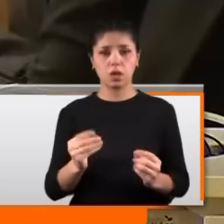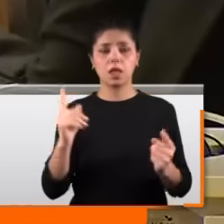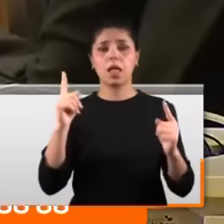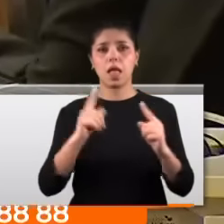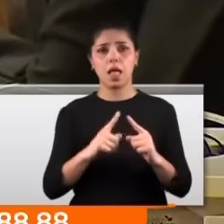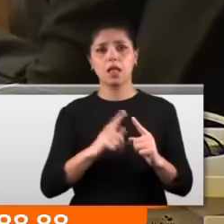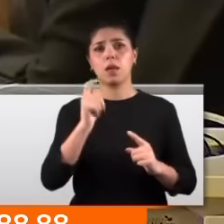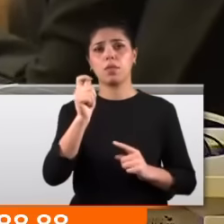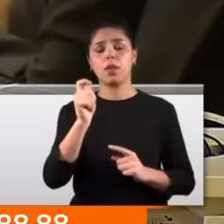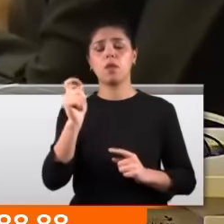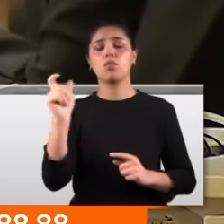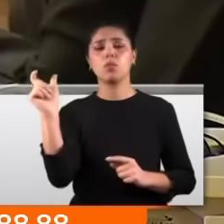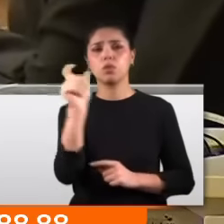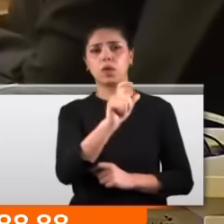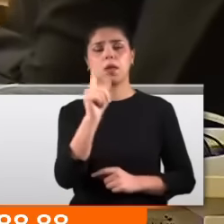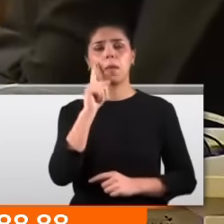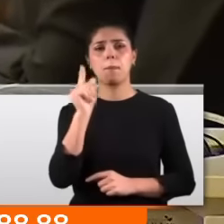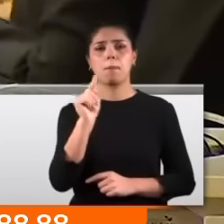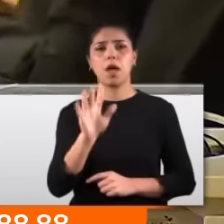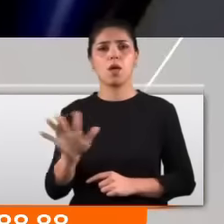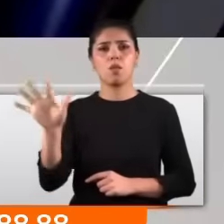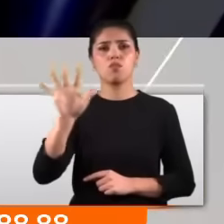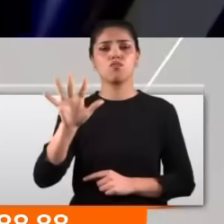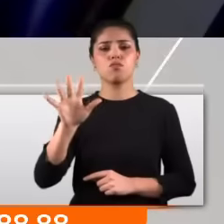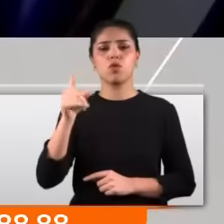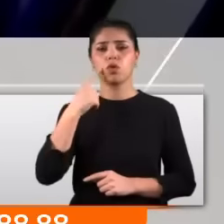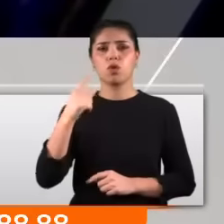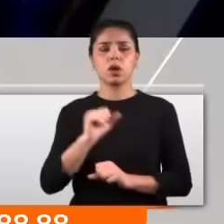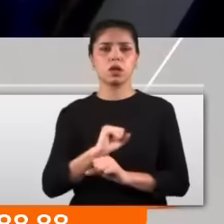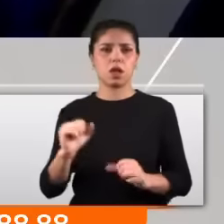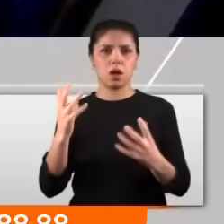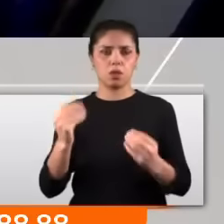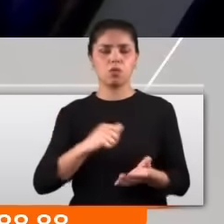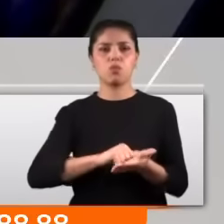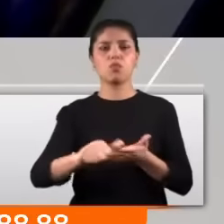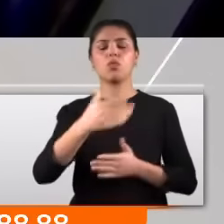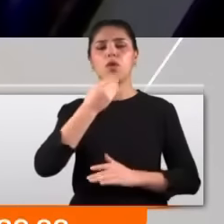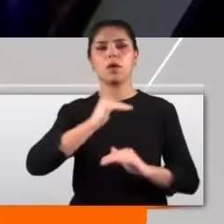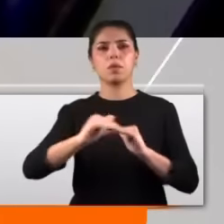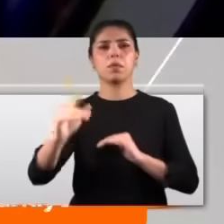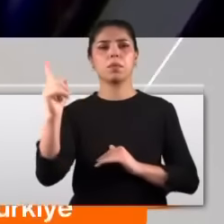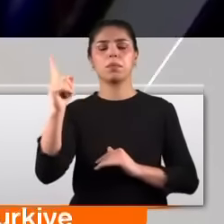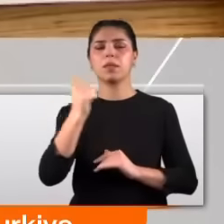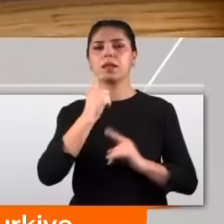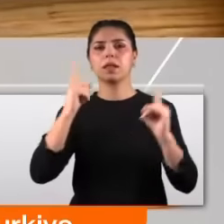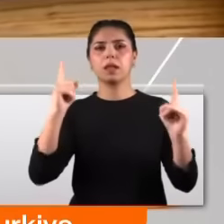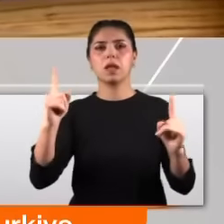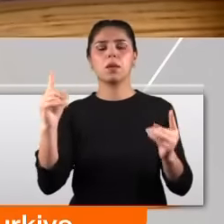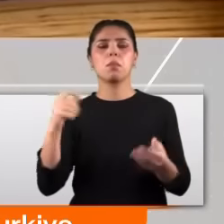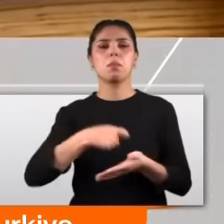Temmuz ayında memur emeklisi aleyhinde gelişecekti. Tüm emeklilerimizin yıllık maaş artış